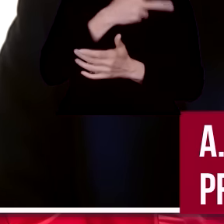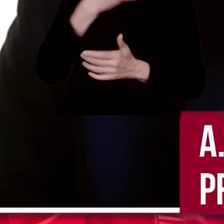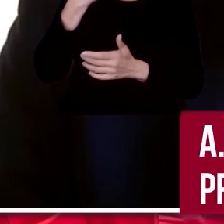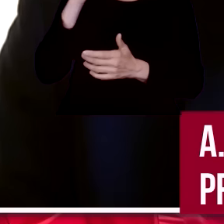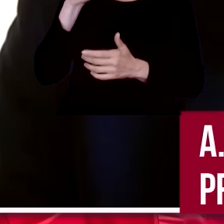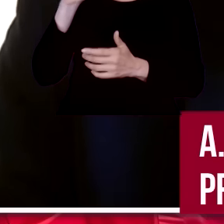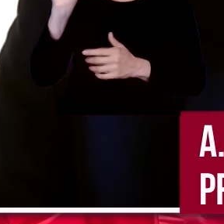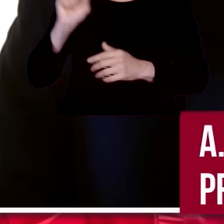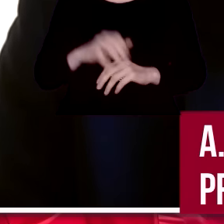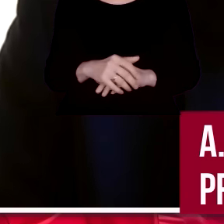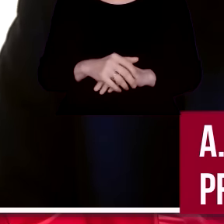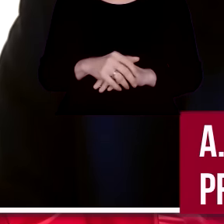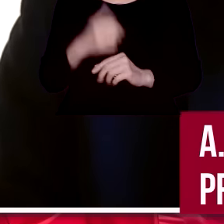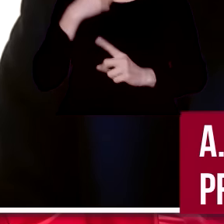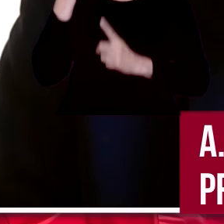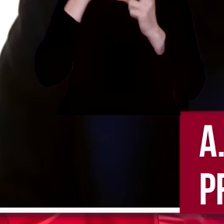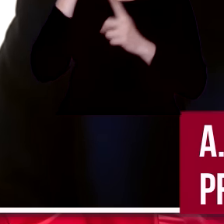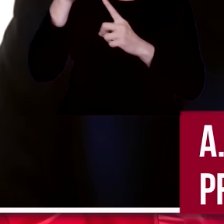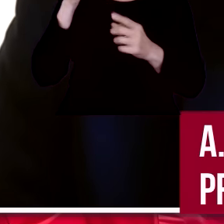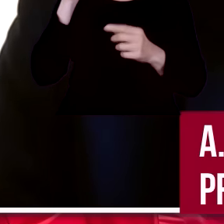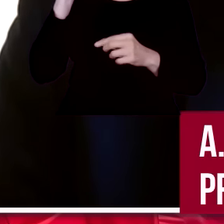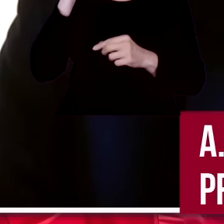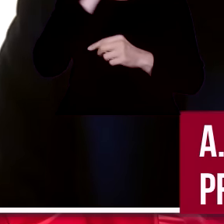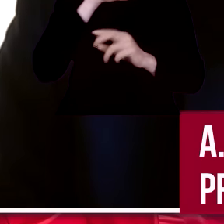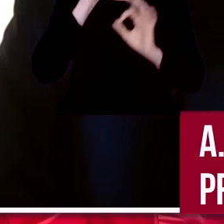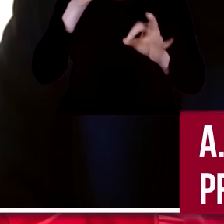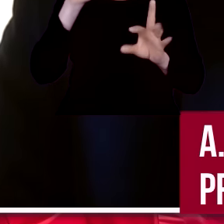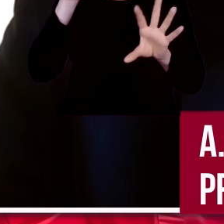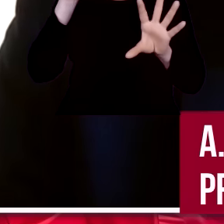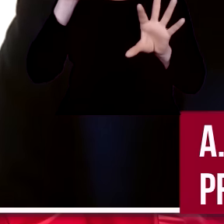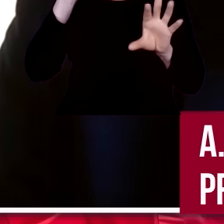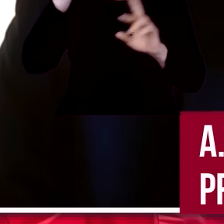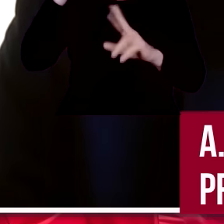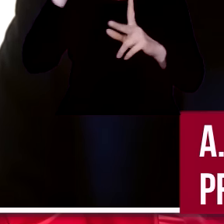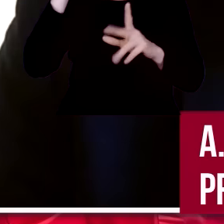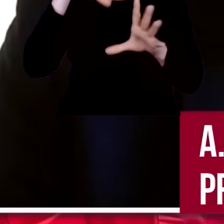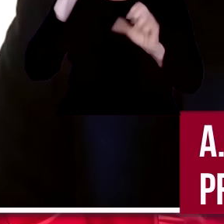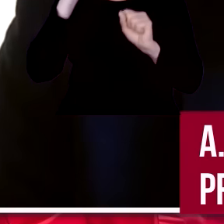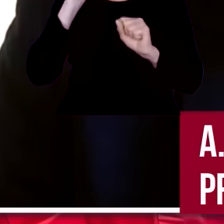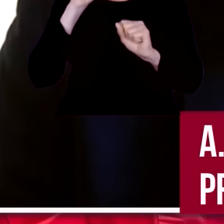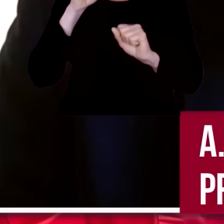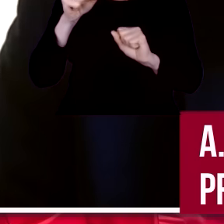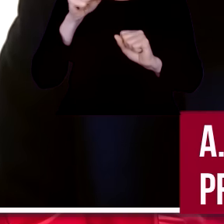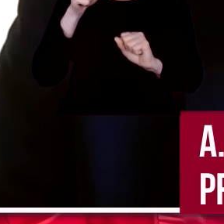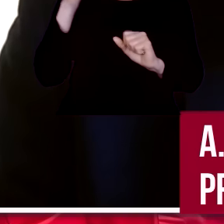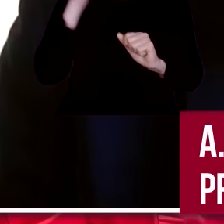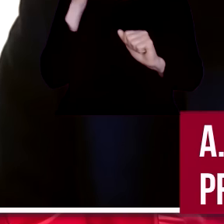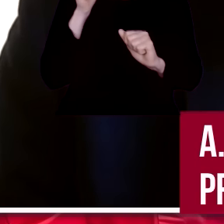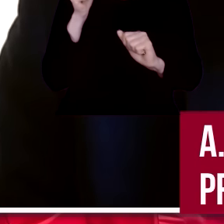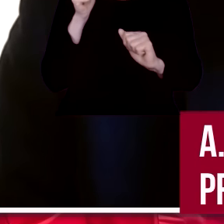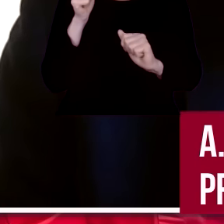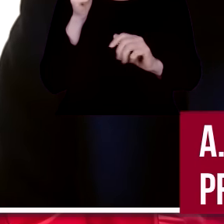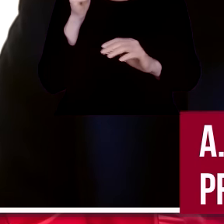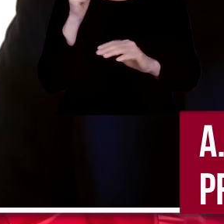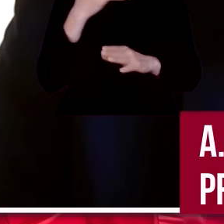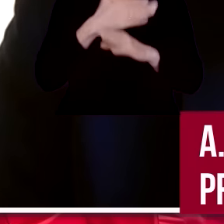MSW i ja umie ten sygnał prawidłowo zinterpretować umie go zrozumieć i się kompletnie nim nie przejmie tylko wręcz przeciwnie zacznie